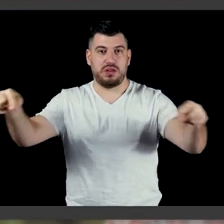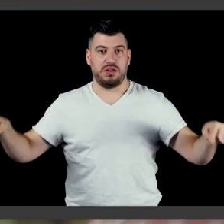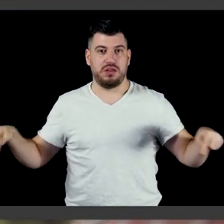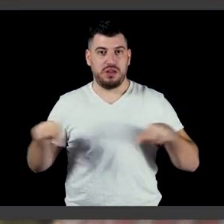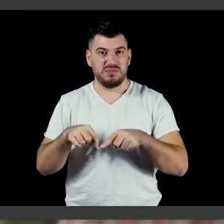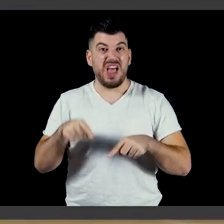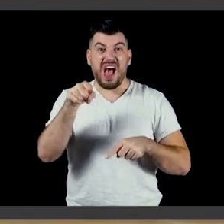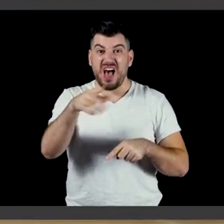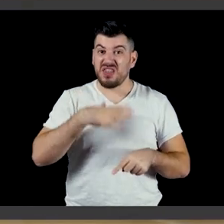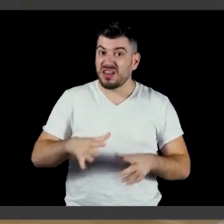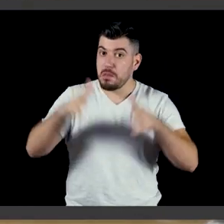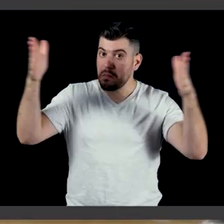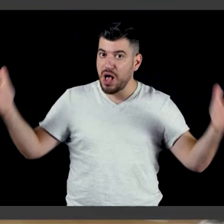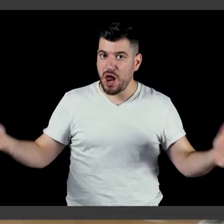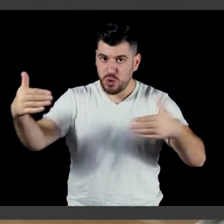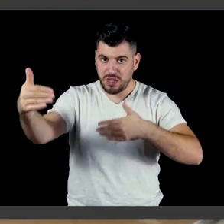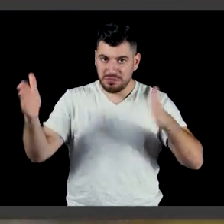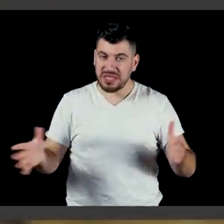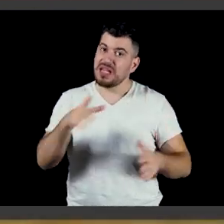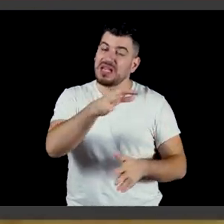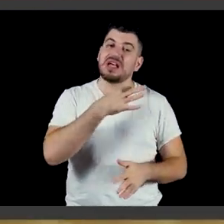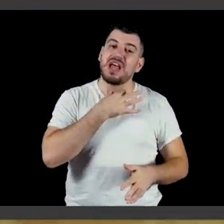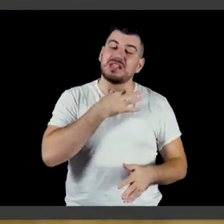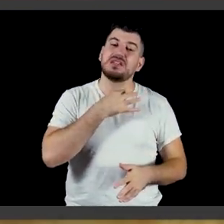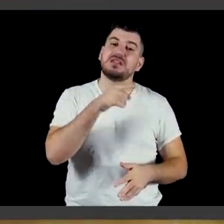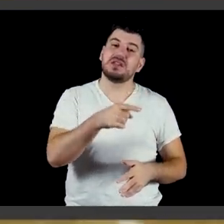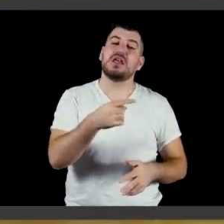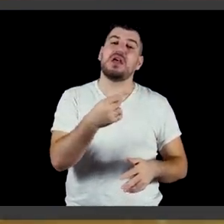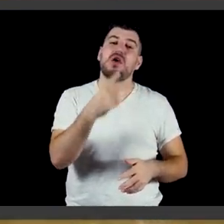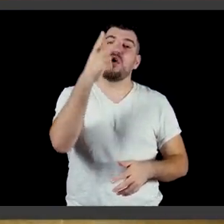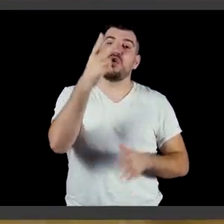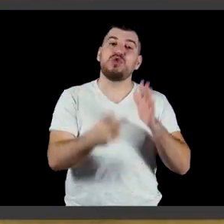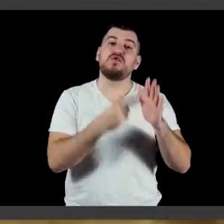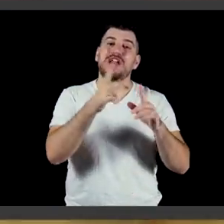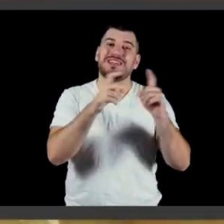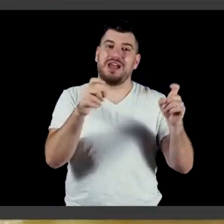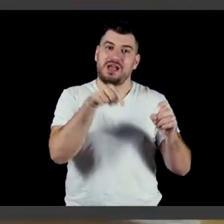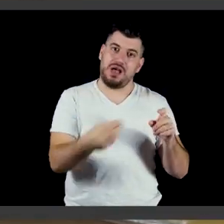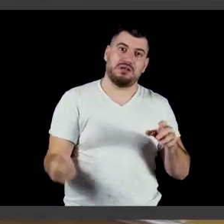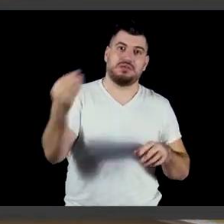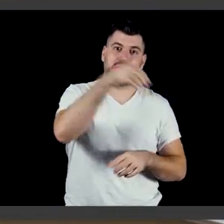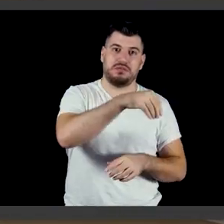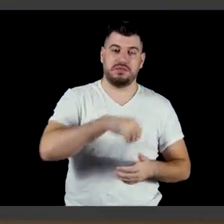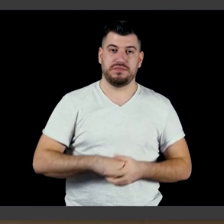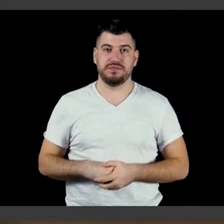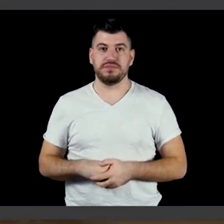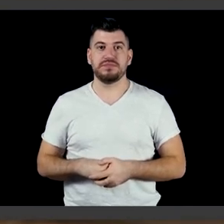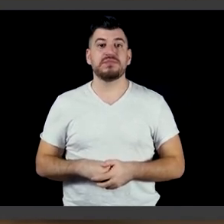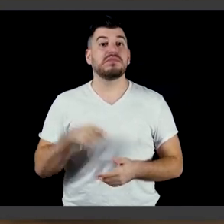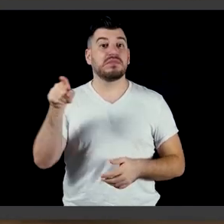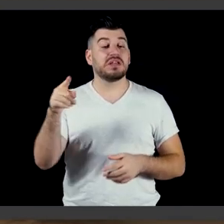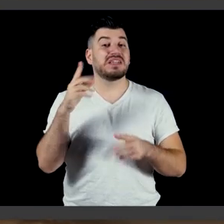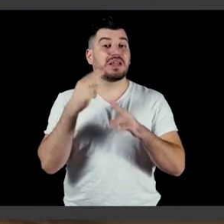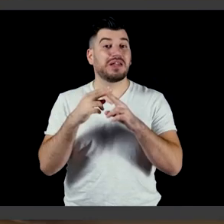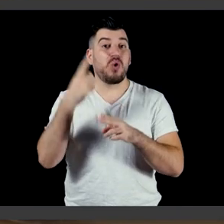πρέπει να κάνετε διπλάσια δόση. Και έτσι όπως είναι, θα αδειάσω το μείγμα μέσα. Είναι πολύ βασικό το φούρνο να τον έχετε προθεμάσει στους 160 βαθμούς και να έχετε τη σχάρα